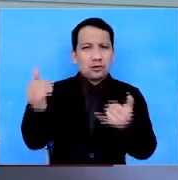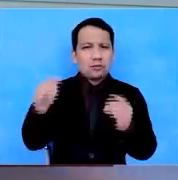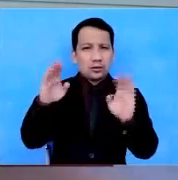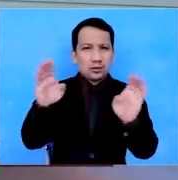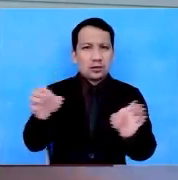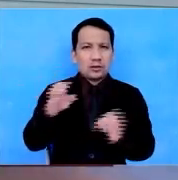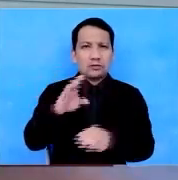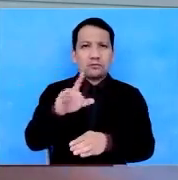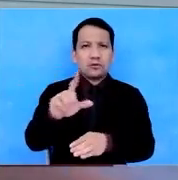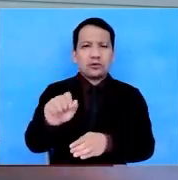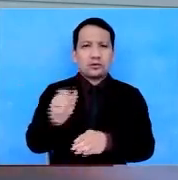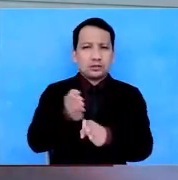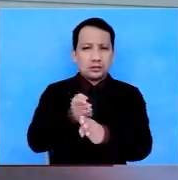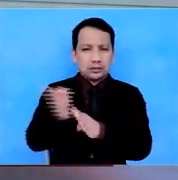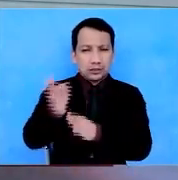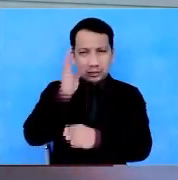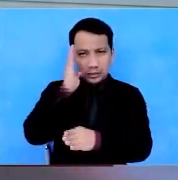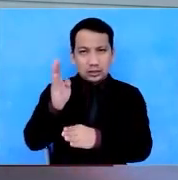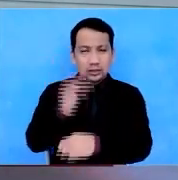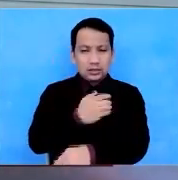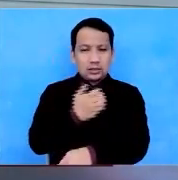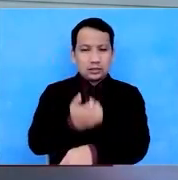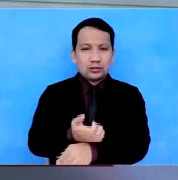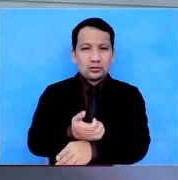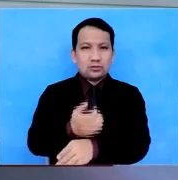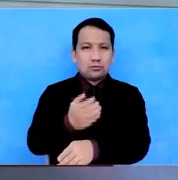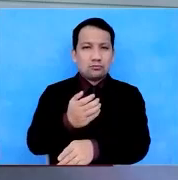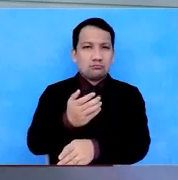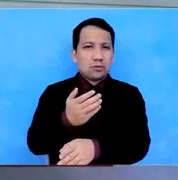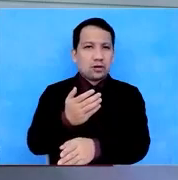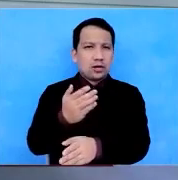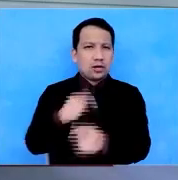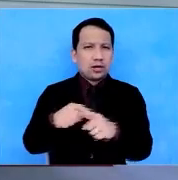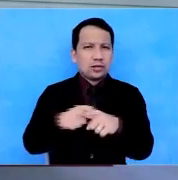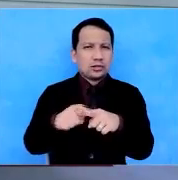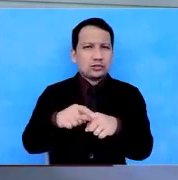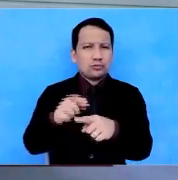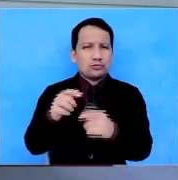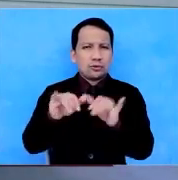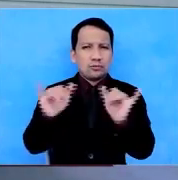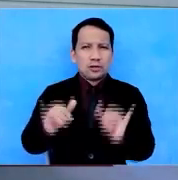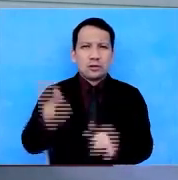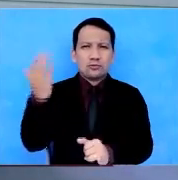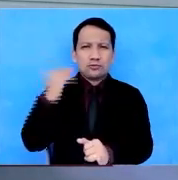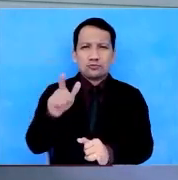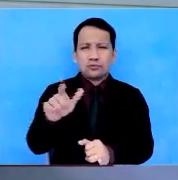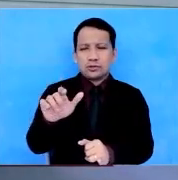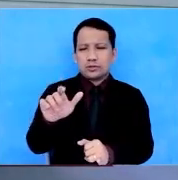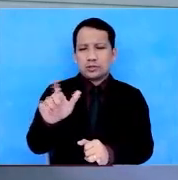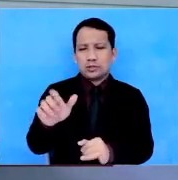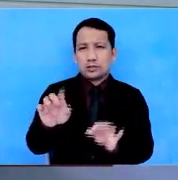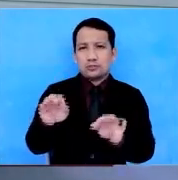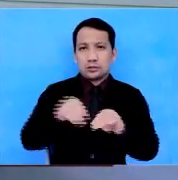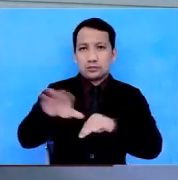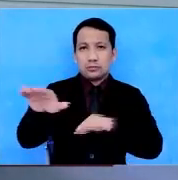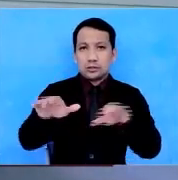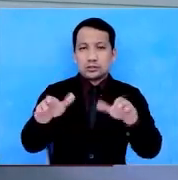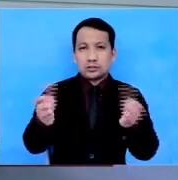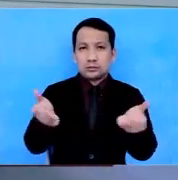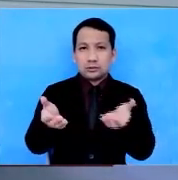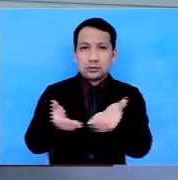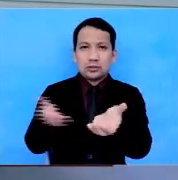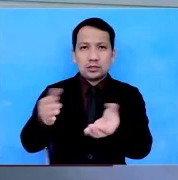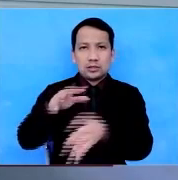ay Directed Energy Weapon. Noon pang 2019, meron ng mga bansa na nag-deploy ng itong mga uri ng laser